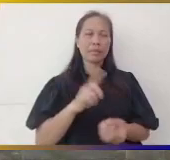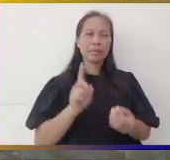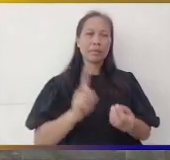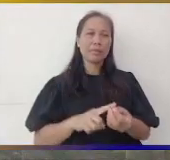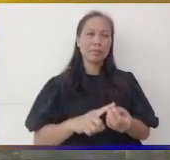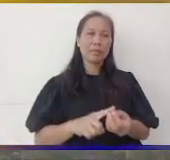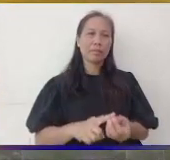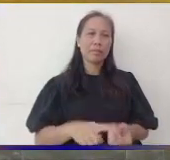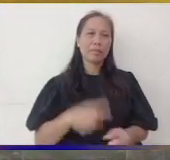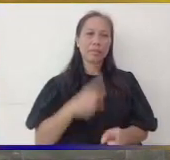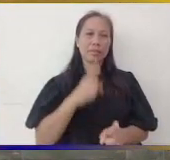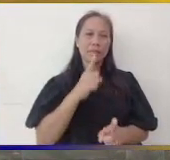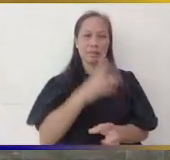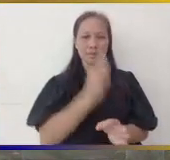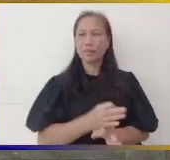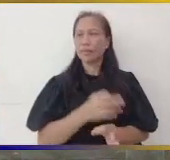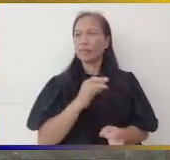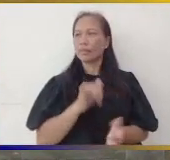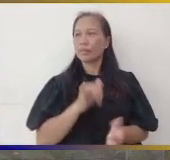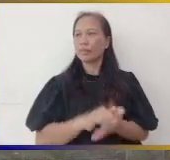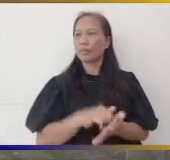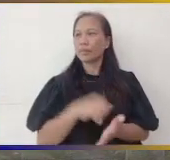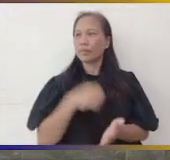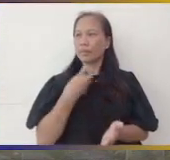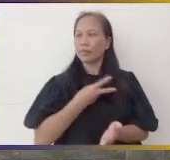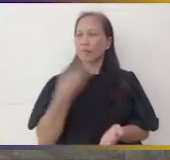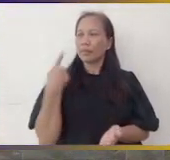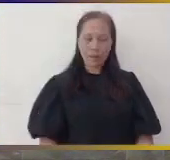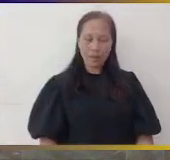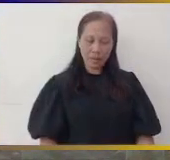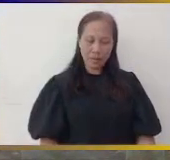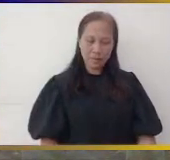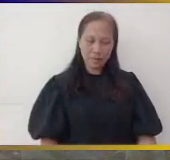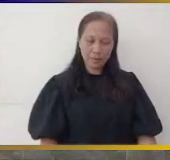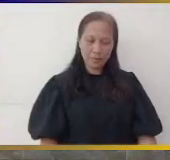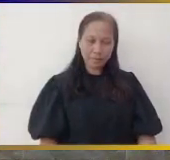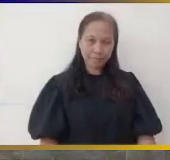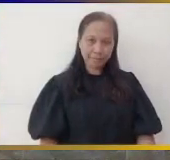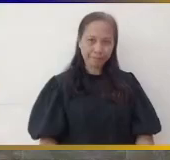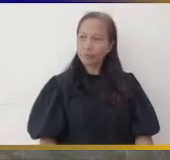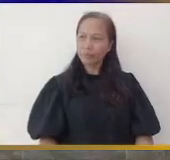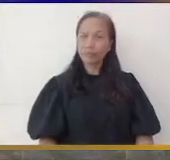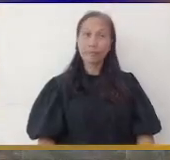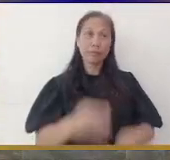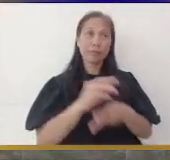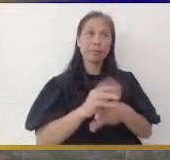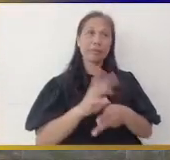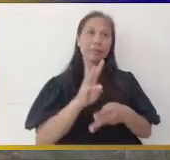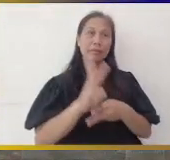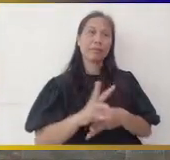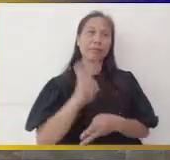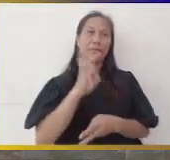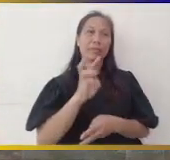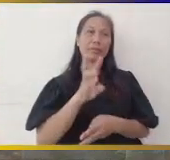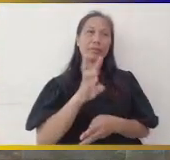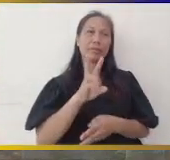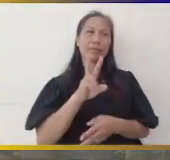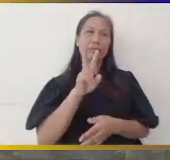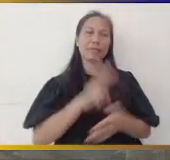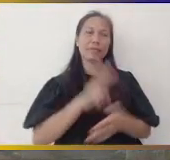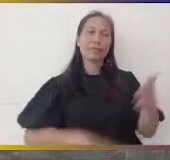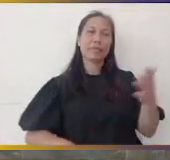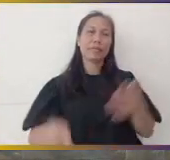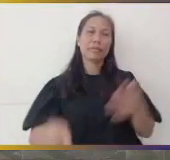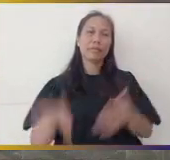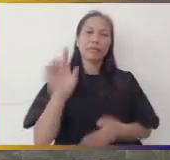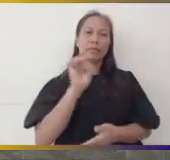sa verse na binasa natin main text binabalik-balikan po natin Matthew 16:18 because this is the main Tex main text na dapat po nating